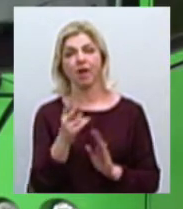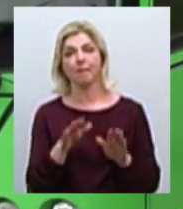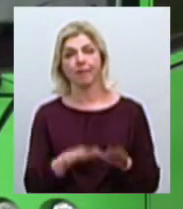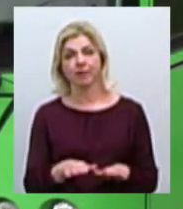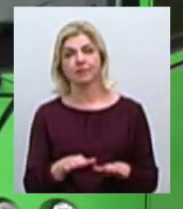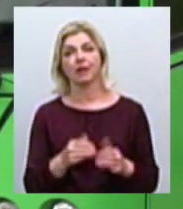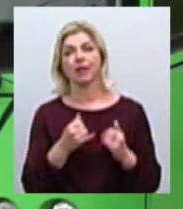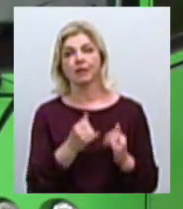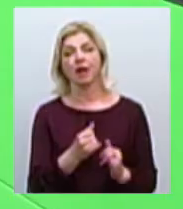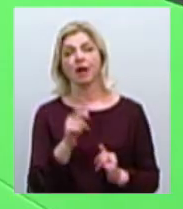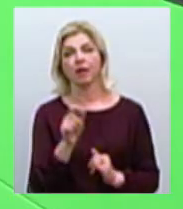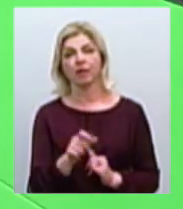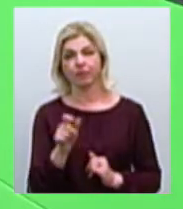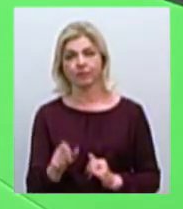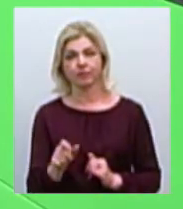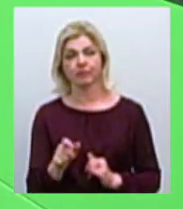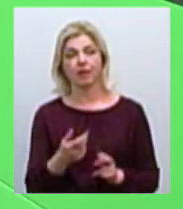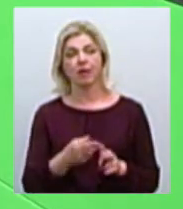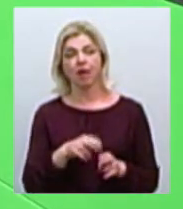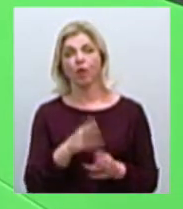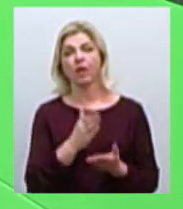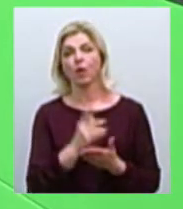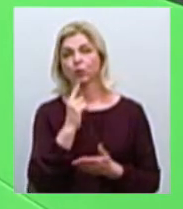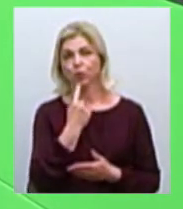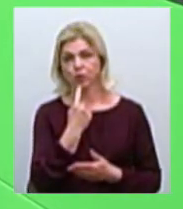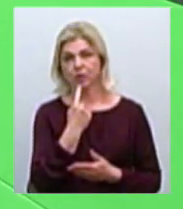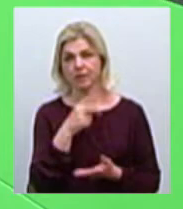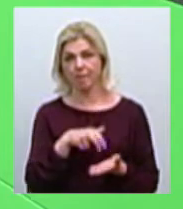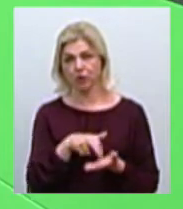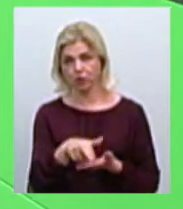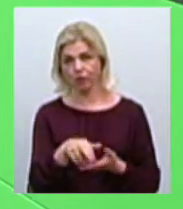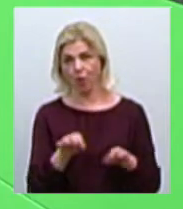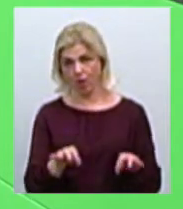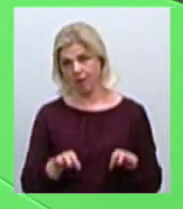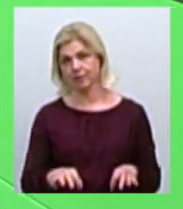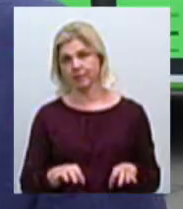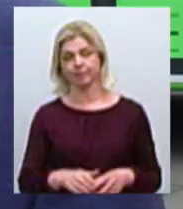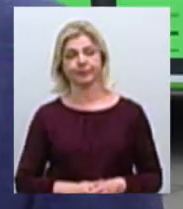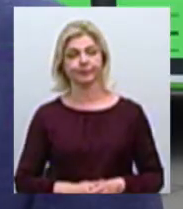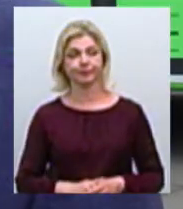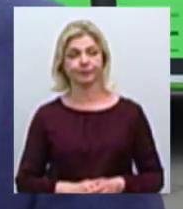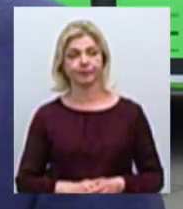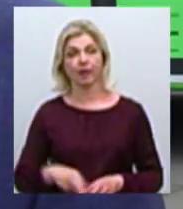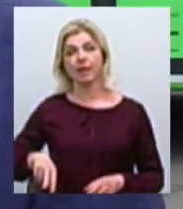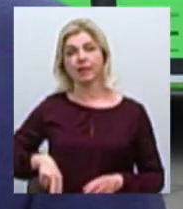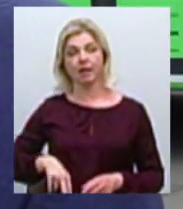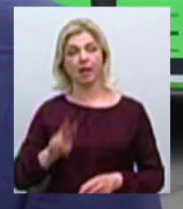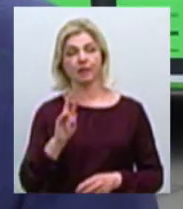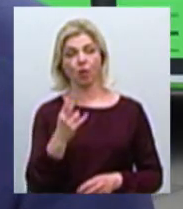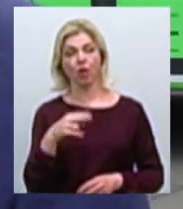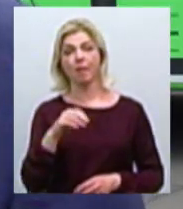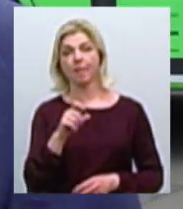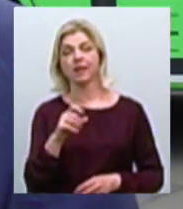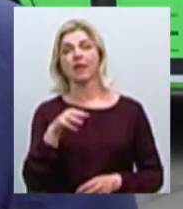для пасажирів, у яких є труднощі з пересуванням. Директор